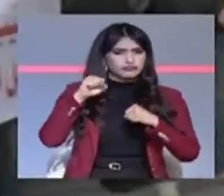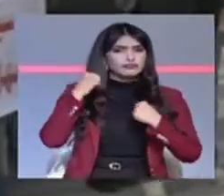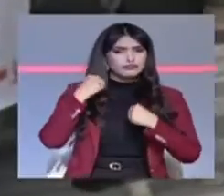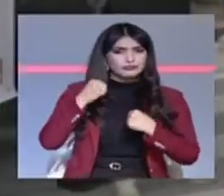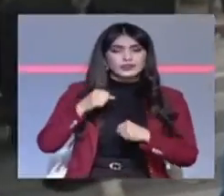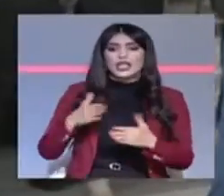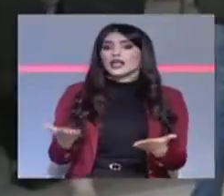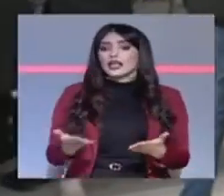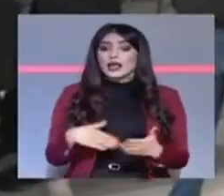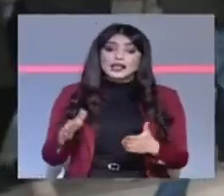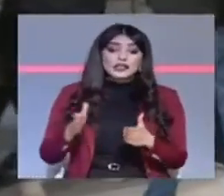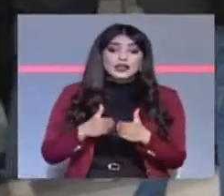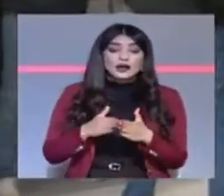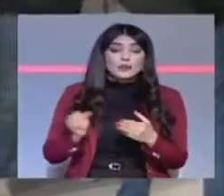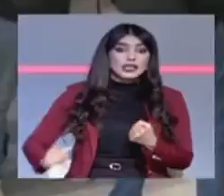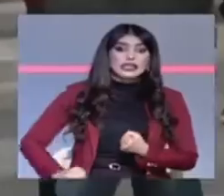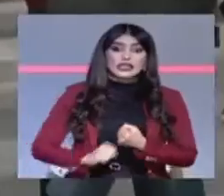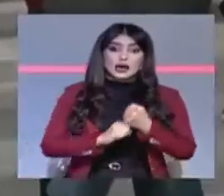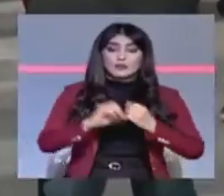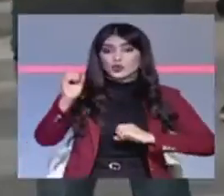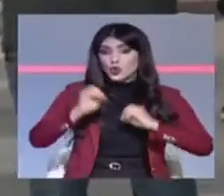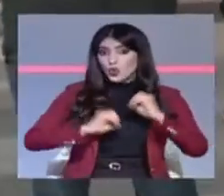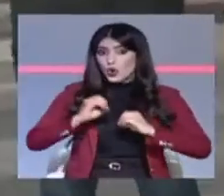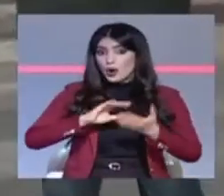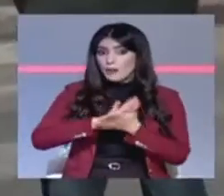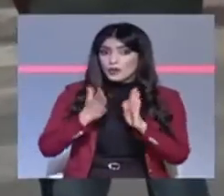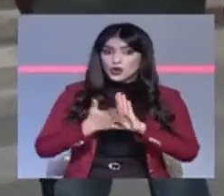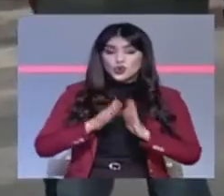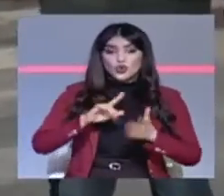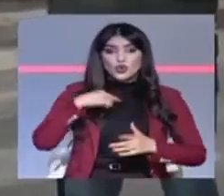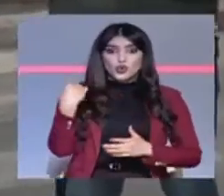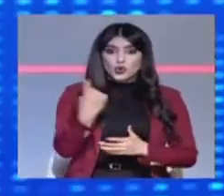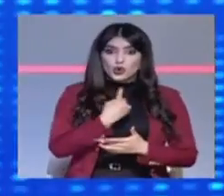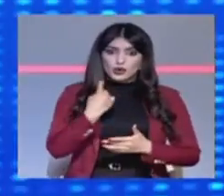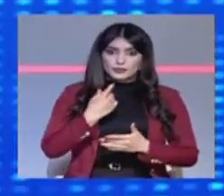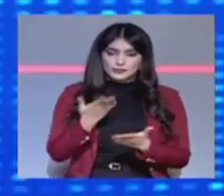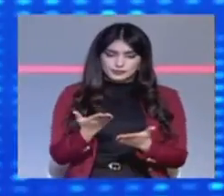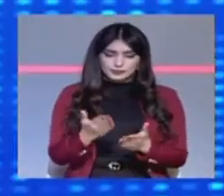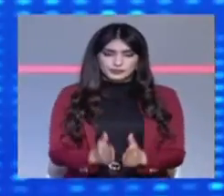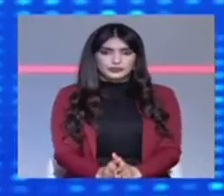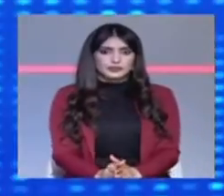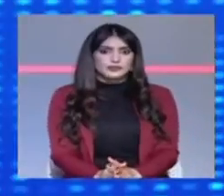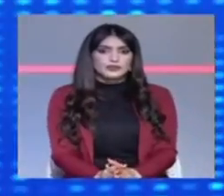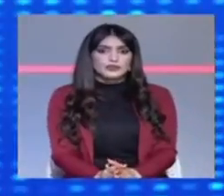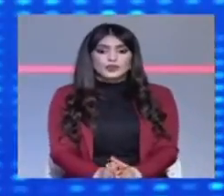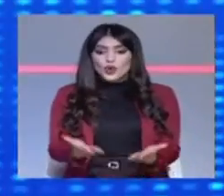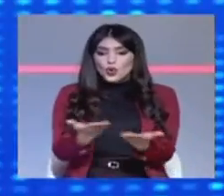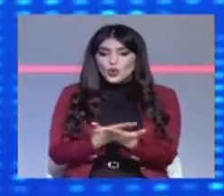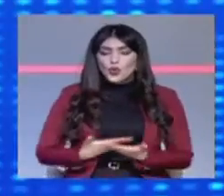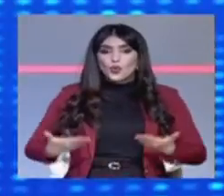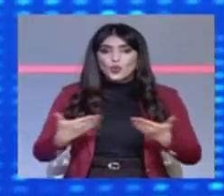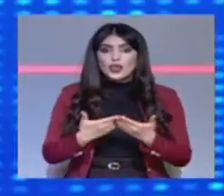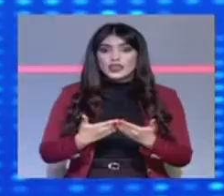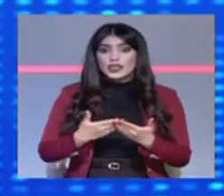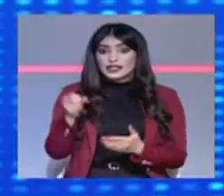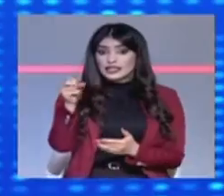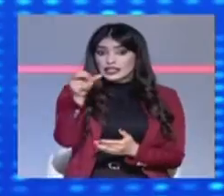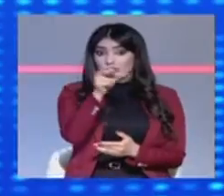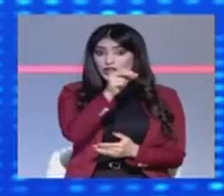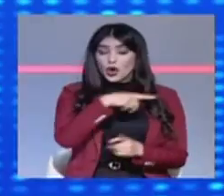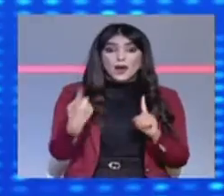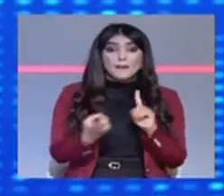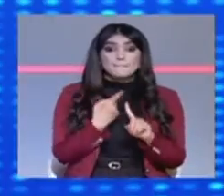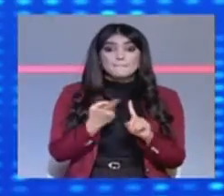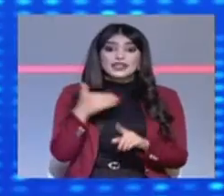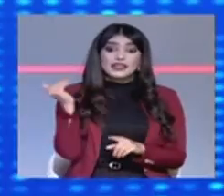احتجاجيه بدعم من عديد المنظمات ومكونات المجتمع المدني وغايه القطاع السياحي و اهميه الاسراع